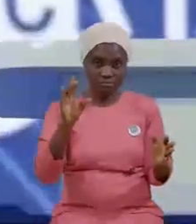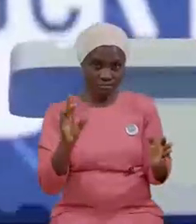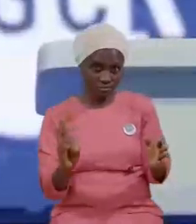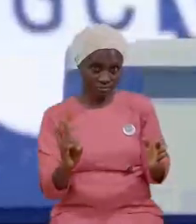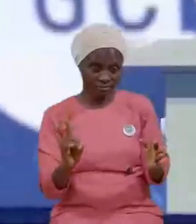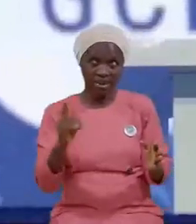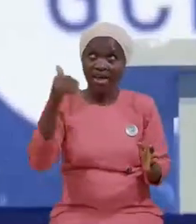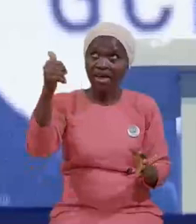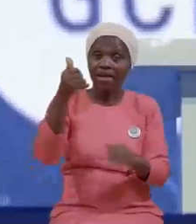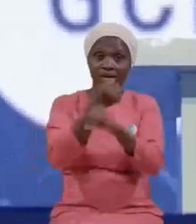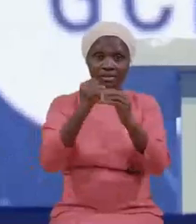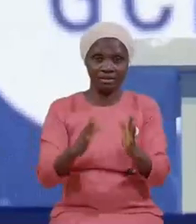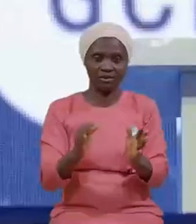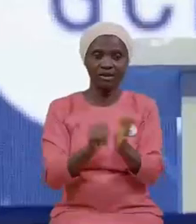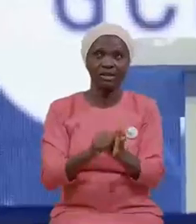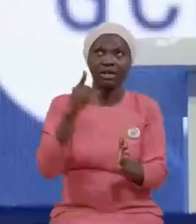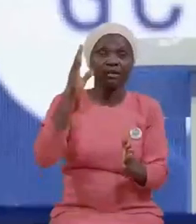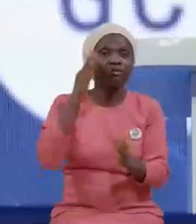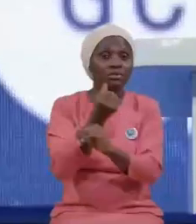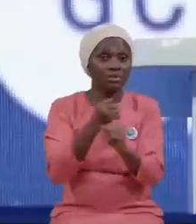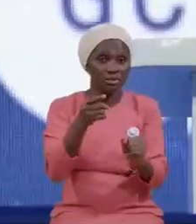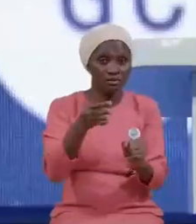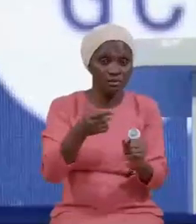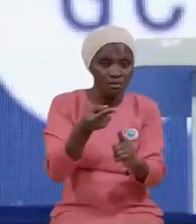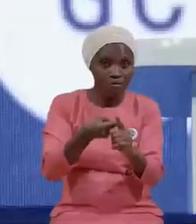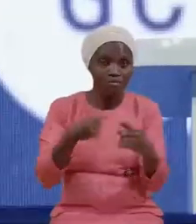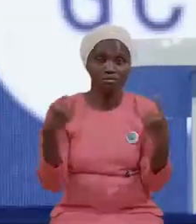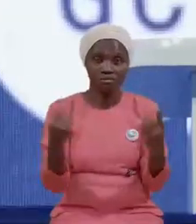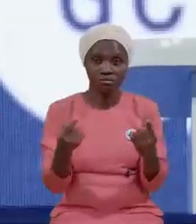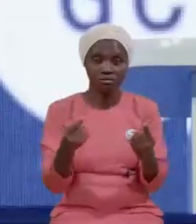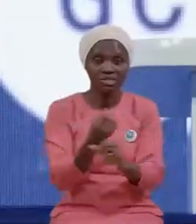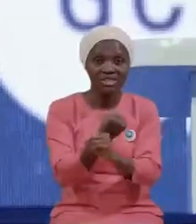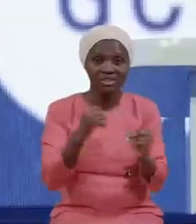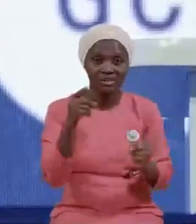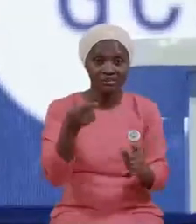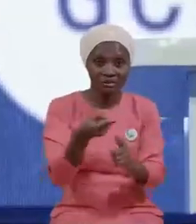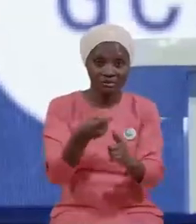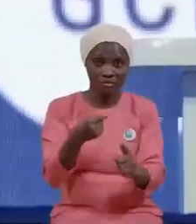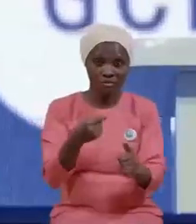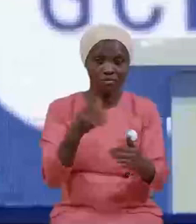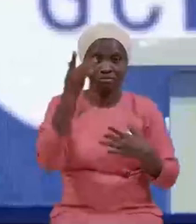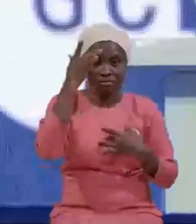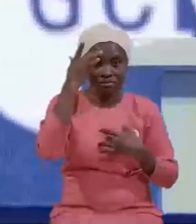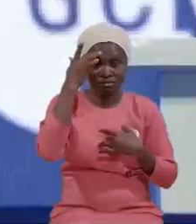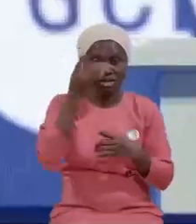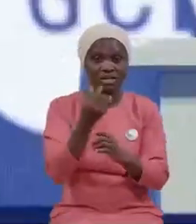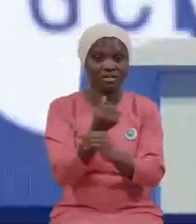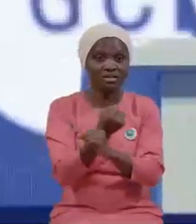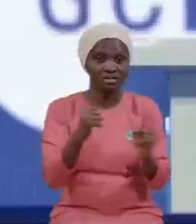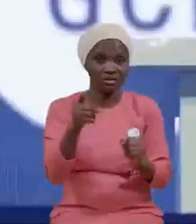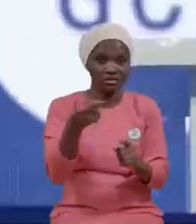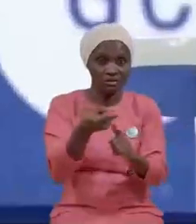te sauver du péché, qui va te sauver de la maladie, qui va te sauver de la, des puissances